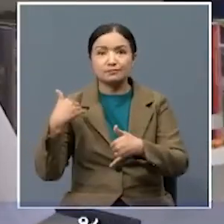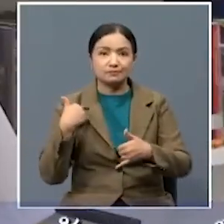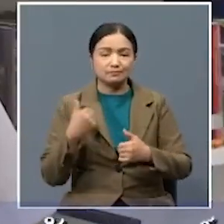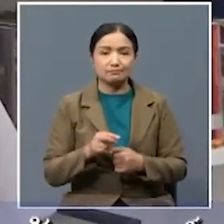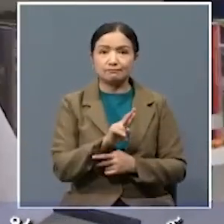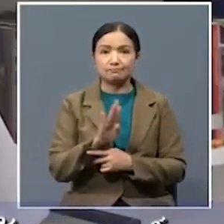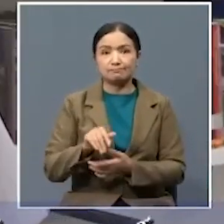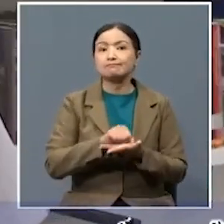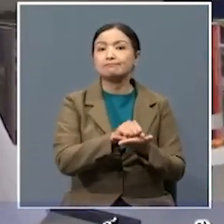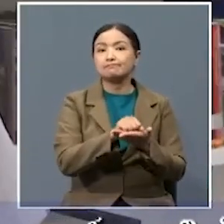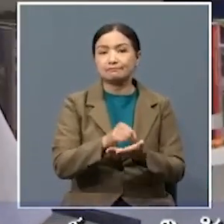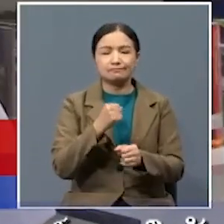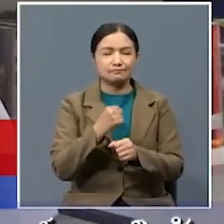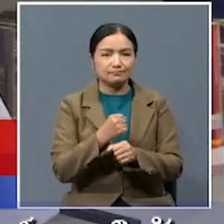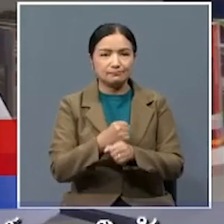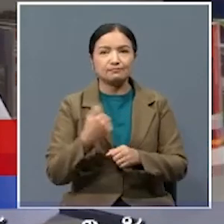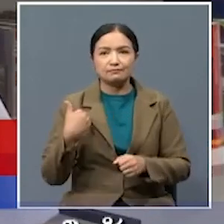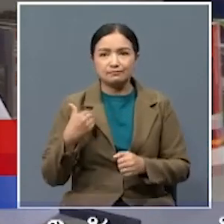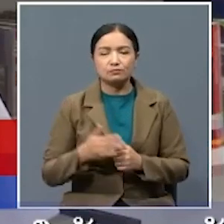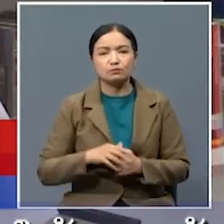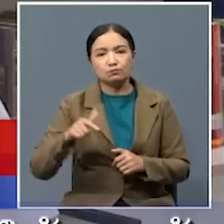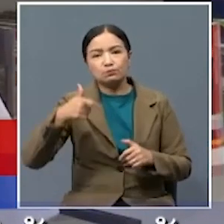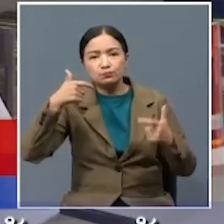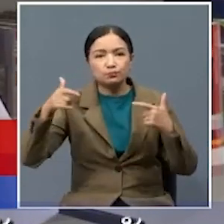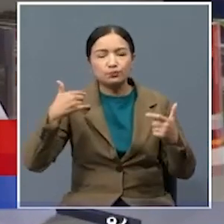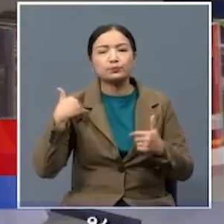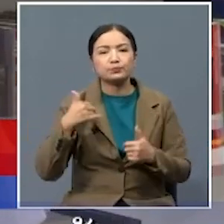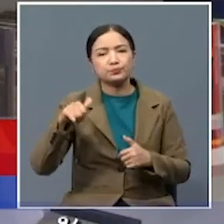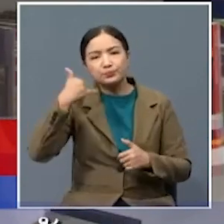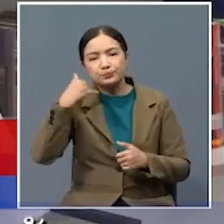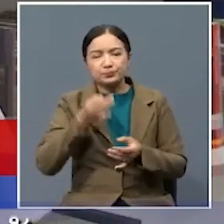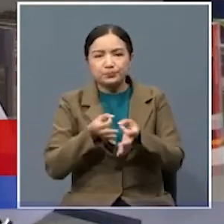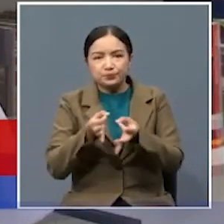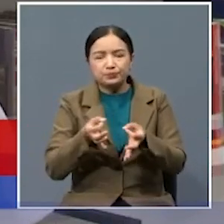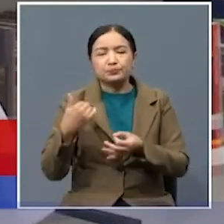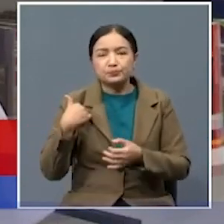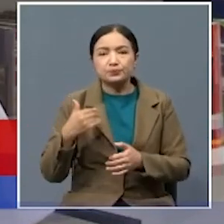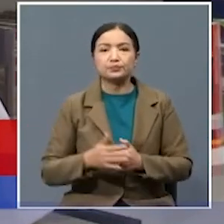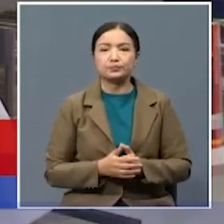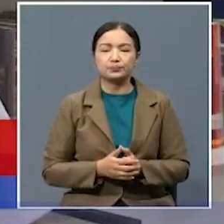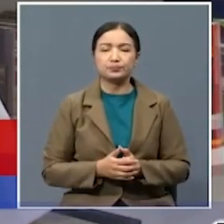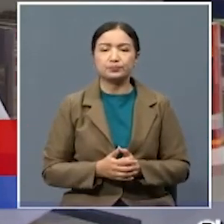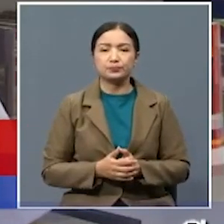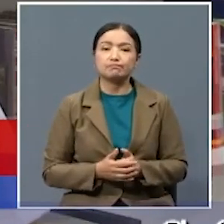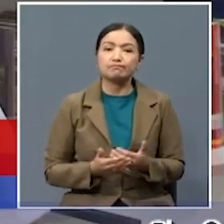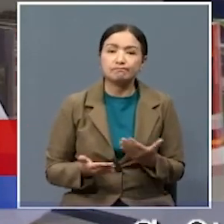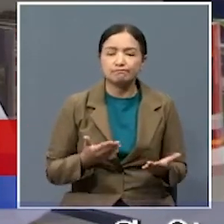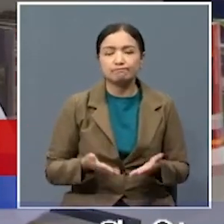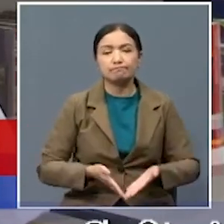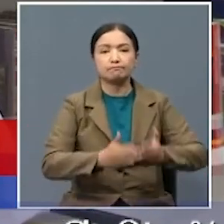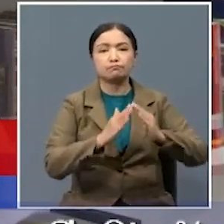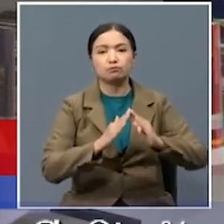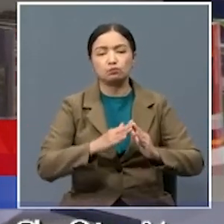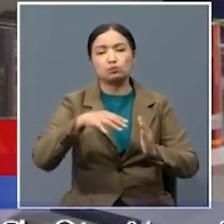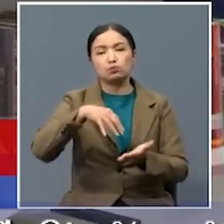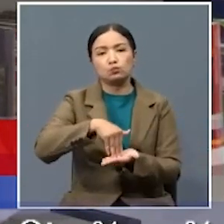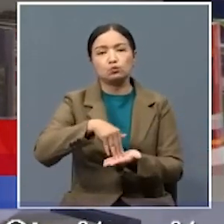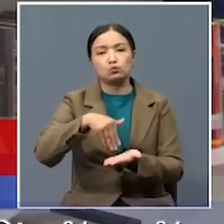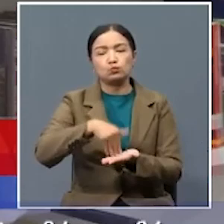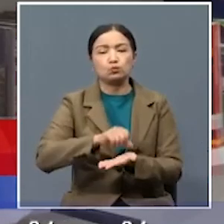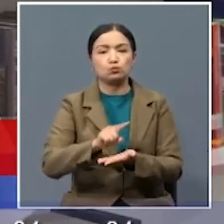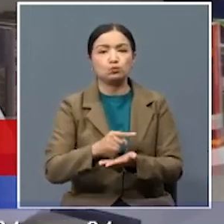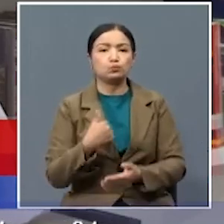การที่เราทำเป็นเทเลเมดิซินนะครับหรือการจัดตั้งศูนย์สุขภ